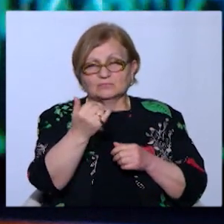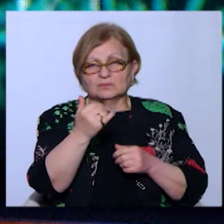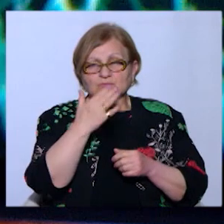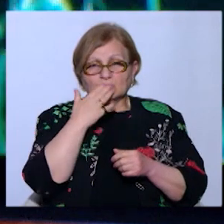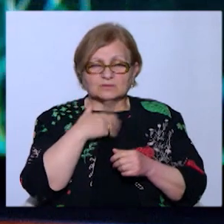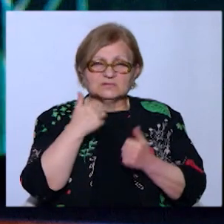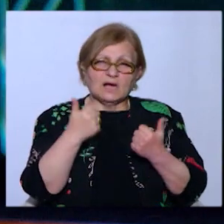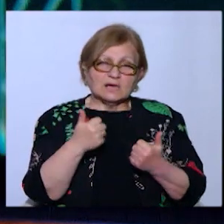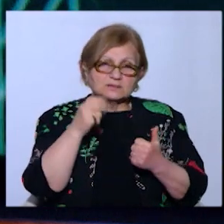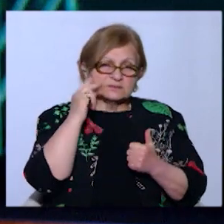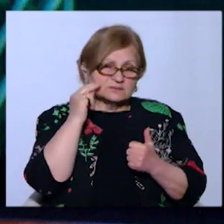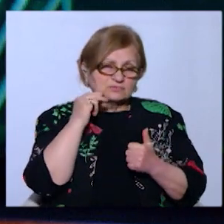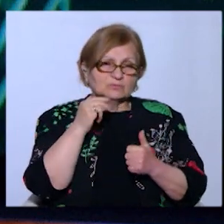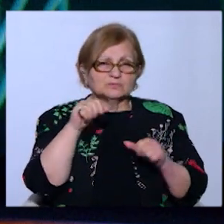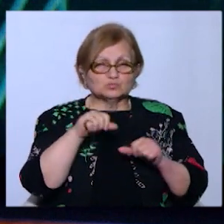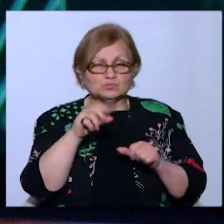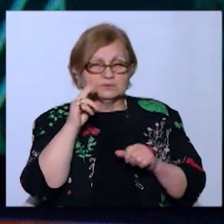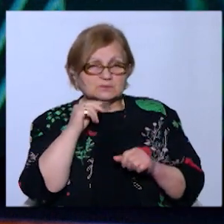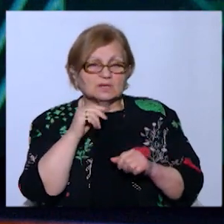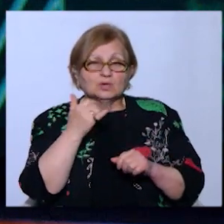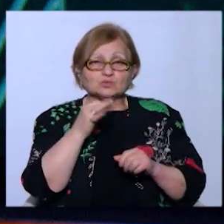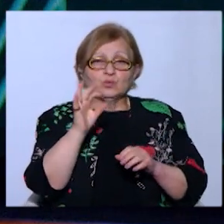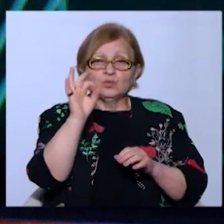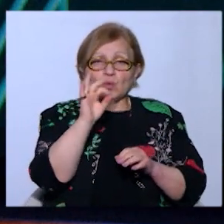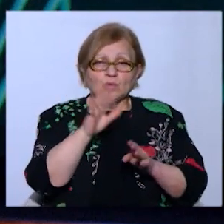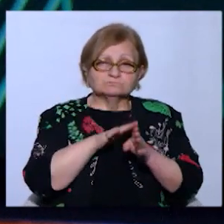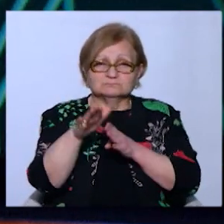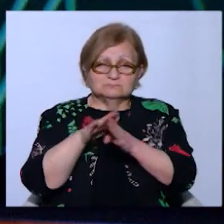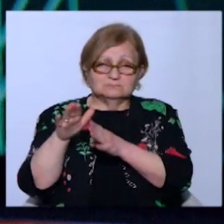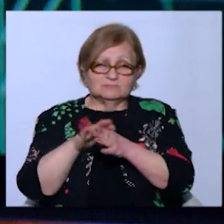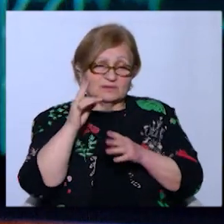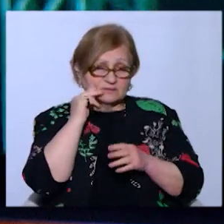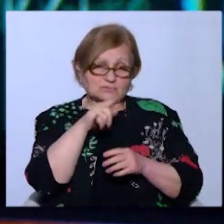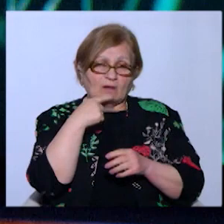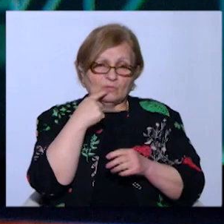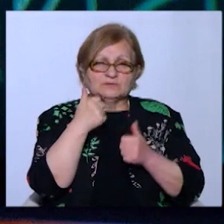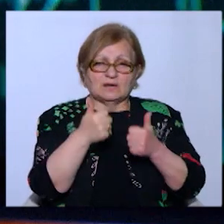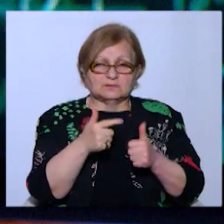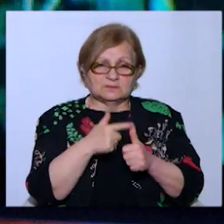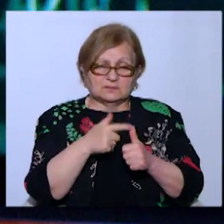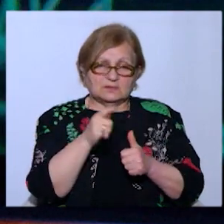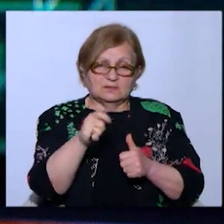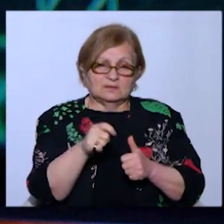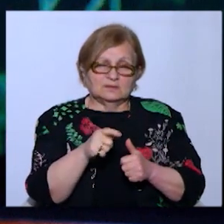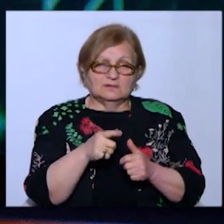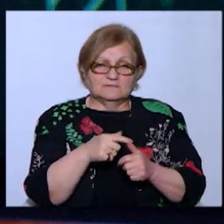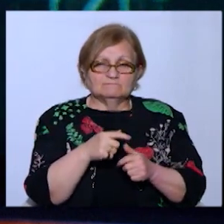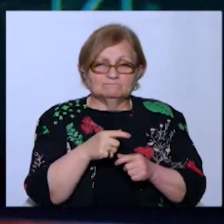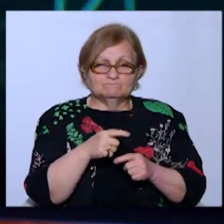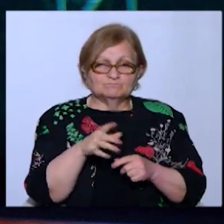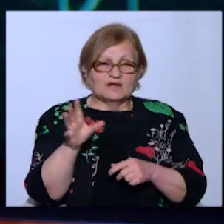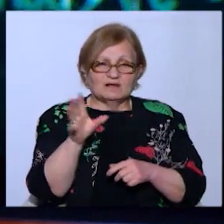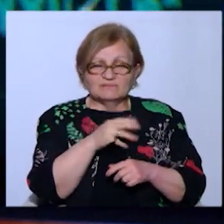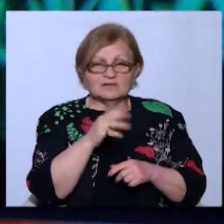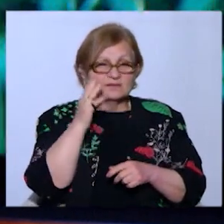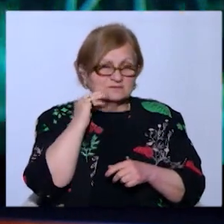ყოველთვის მრგვალ რიცხვებს. Აი 1.5 2 თუ ესეთი პასუხი აქვს განტოლებას ან ამოცანას კარგ რიცხვებს ეძახეთ. ისე ყველა